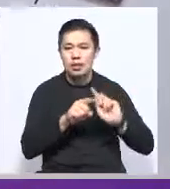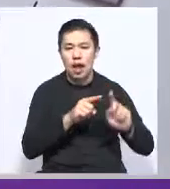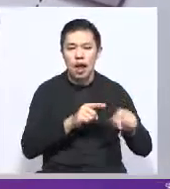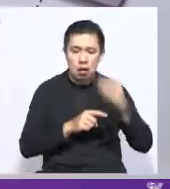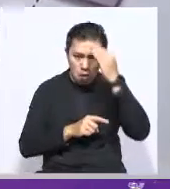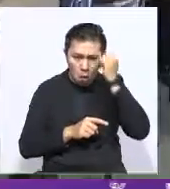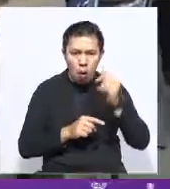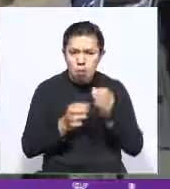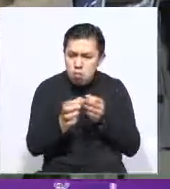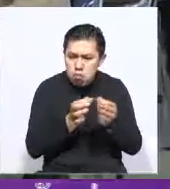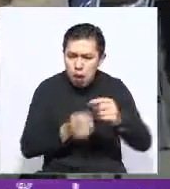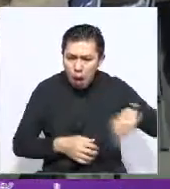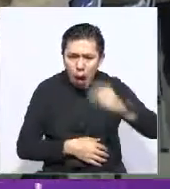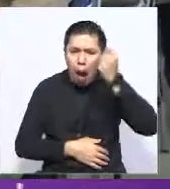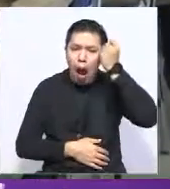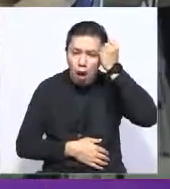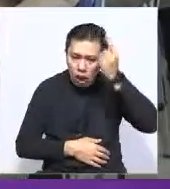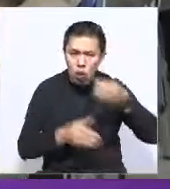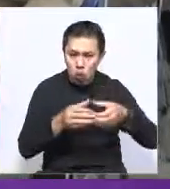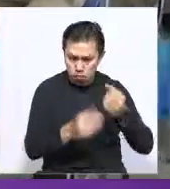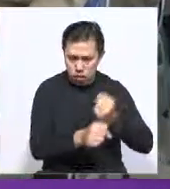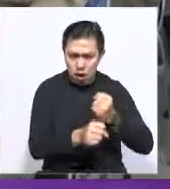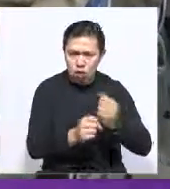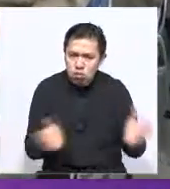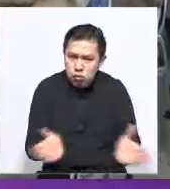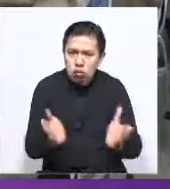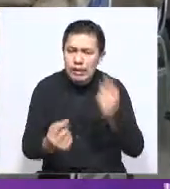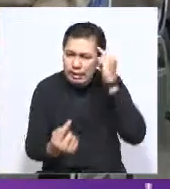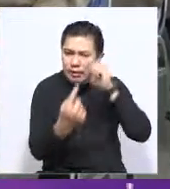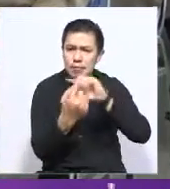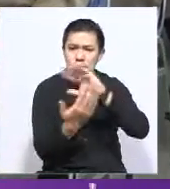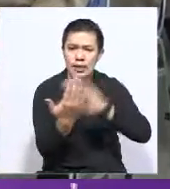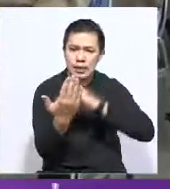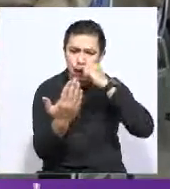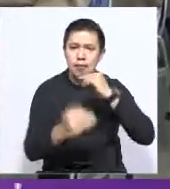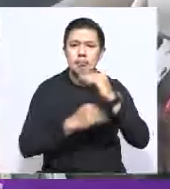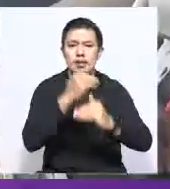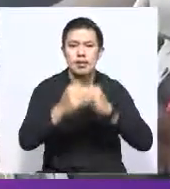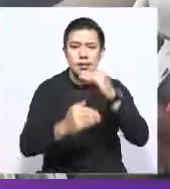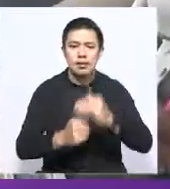เพื่อสร้างการรับรู้ความเข้าใจและร่วมกันขับเคลื่อนการพัฒนาประเทศ